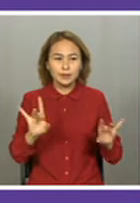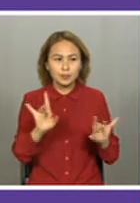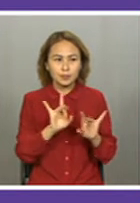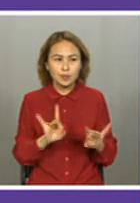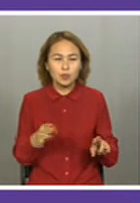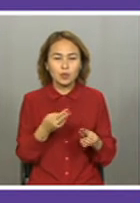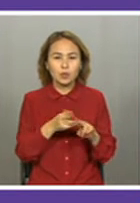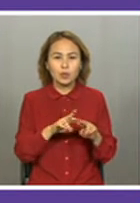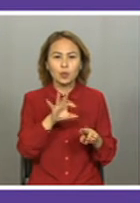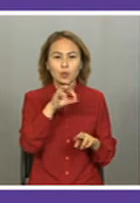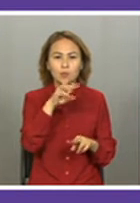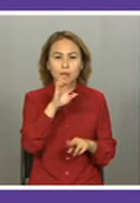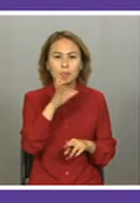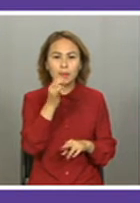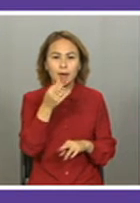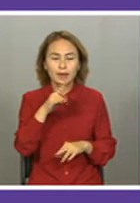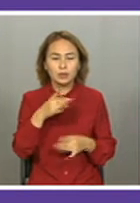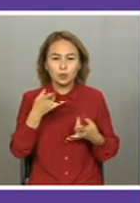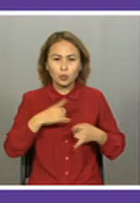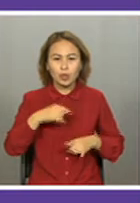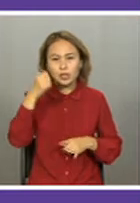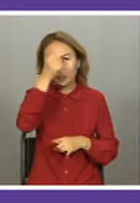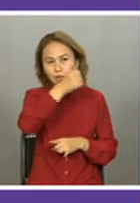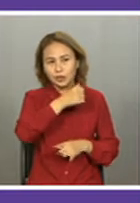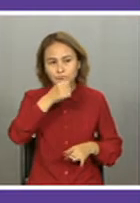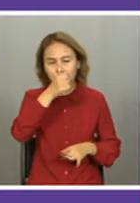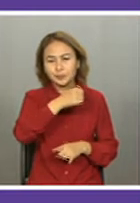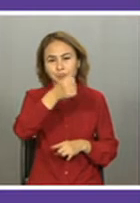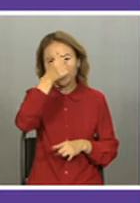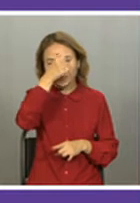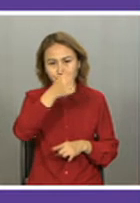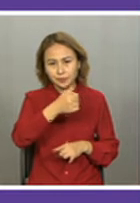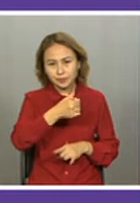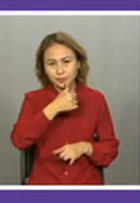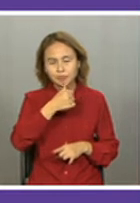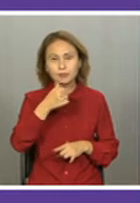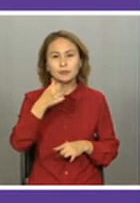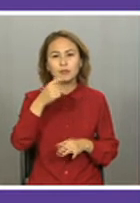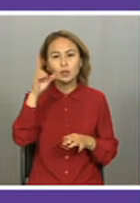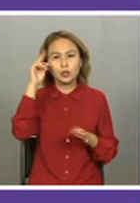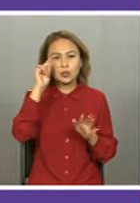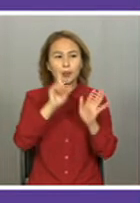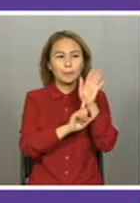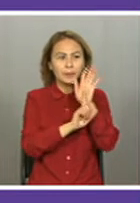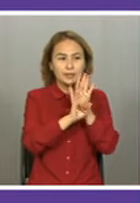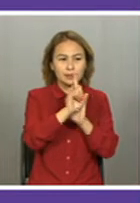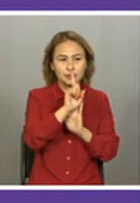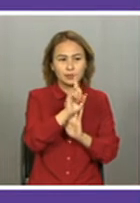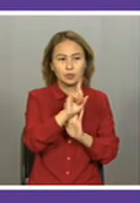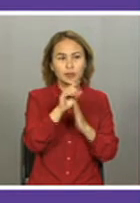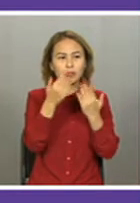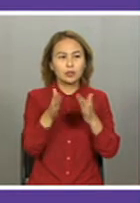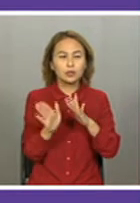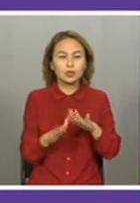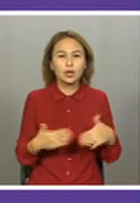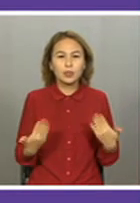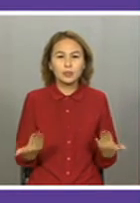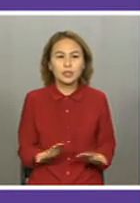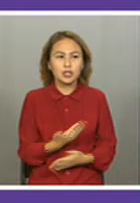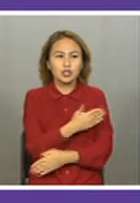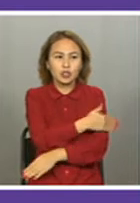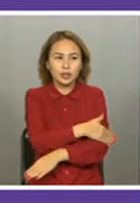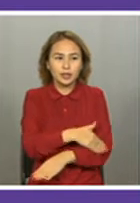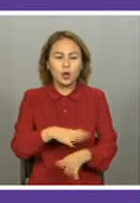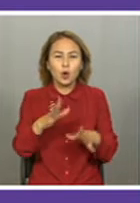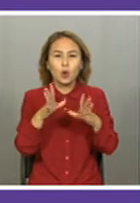Өмірбаян адамның туған жылы, айы, күнінен басталады. Одан кейін тұрған мекен